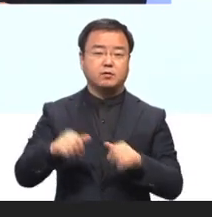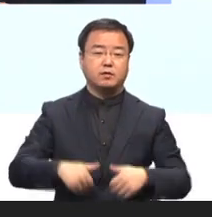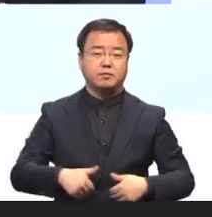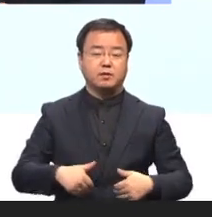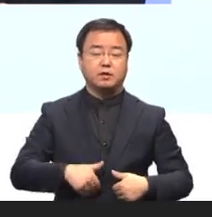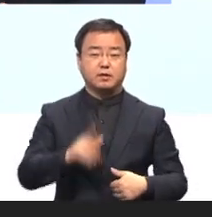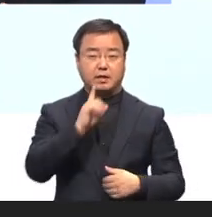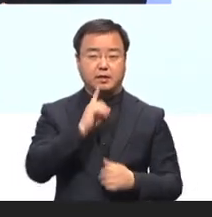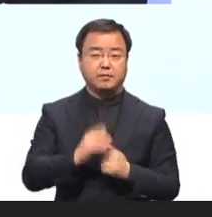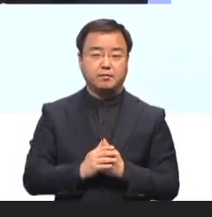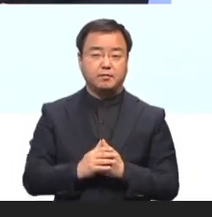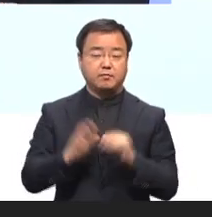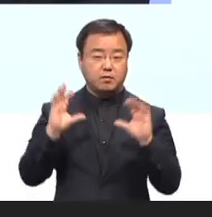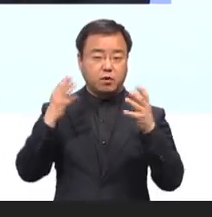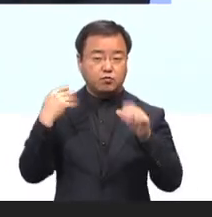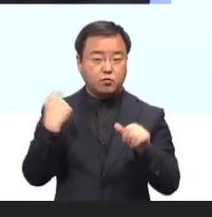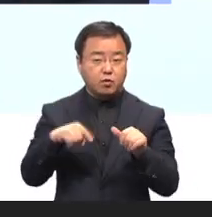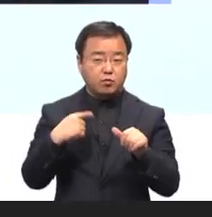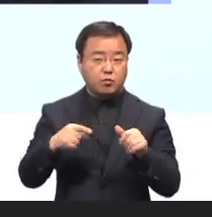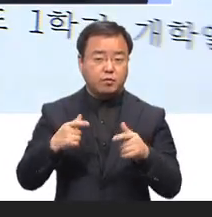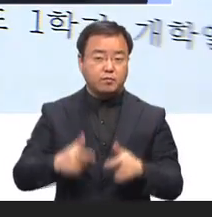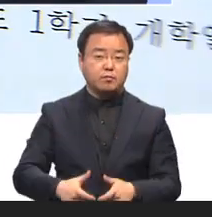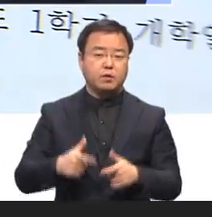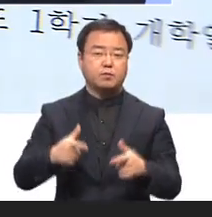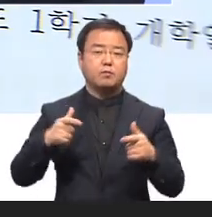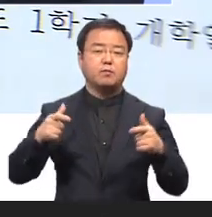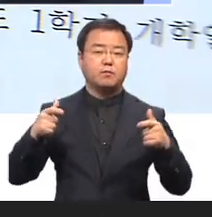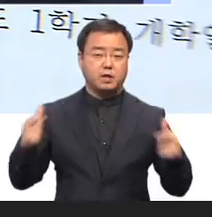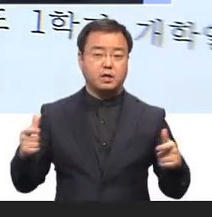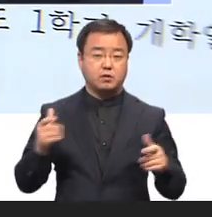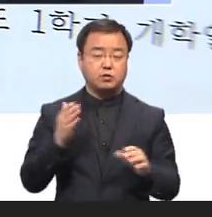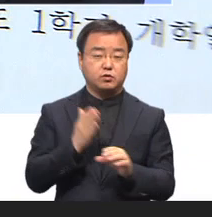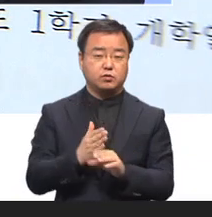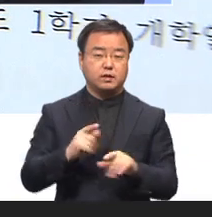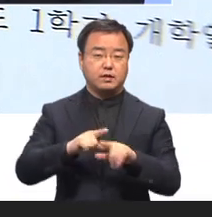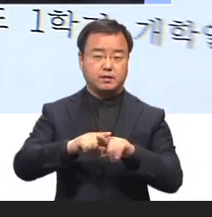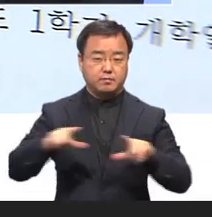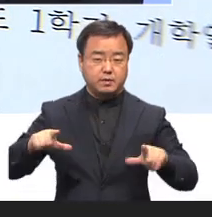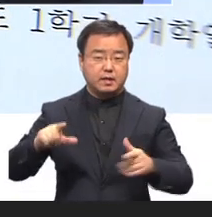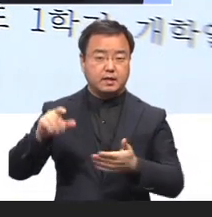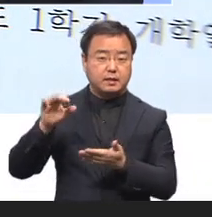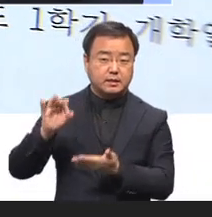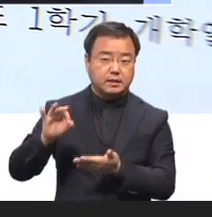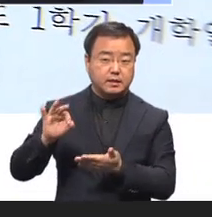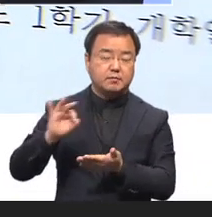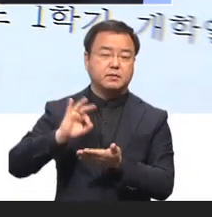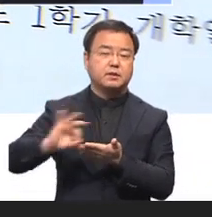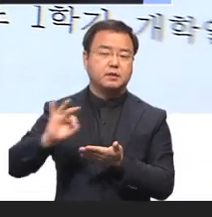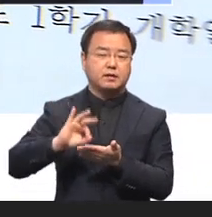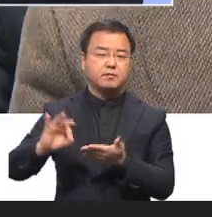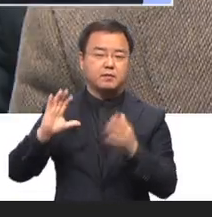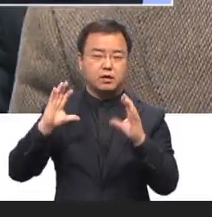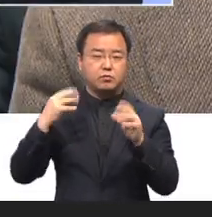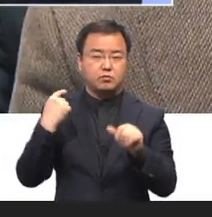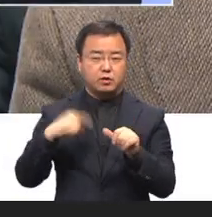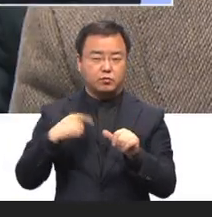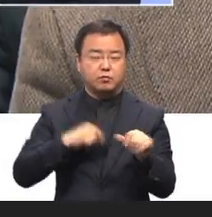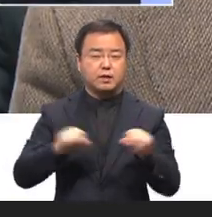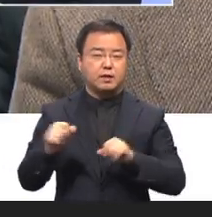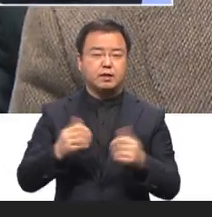예. 유아교육이 팽창하는 단계에 민간의 자본을 이용해서 유아교육을 했던 것이 문제의